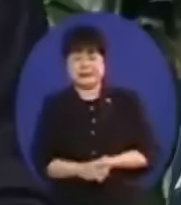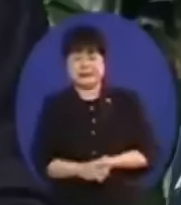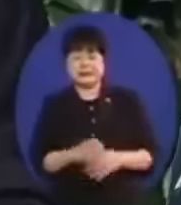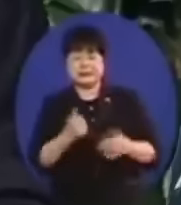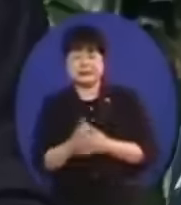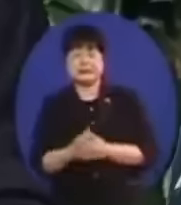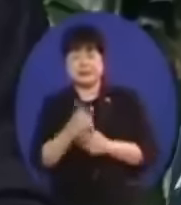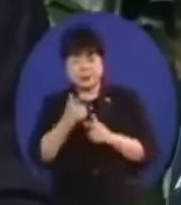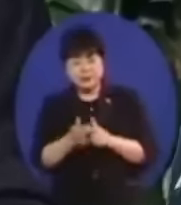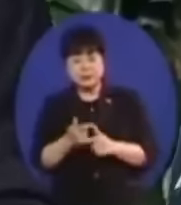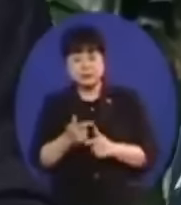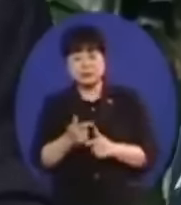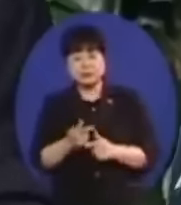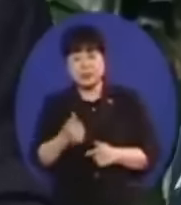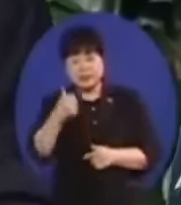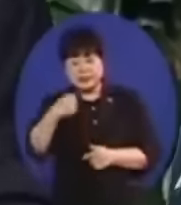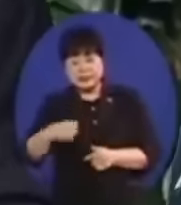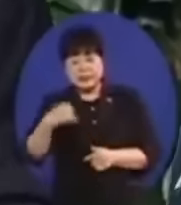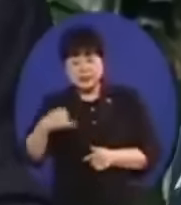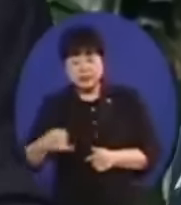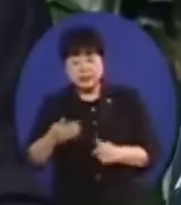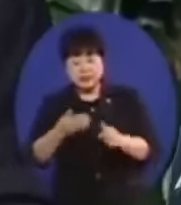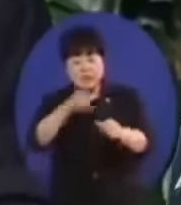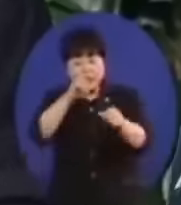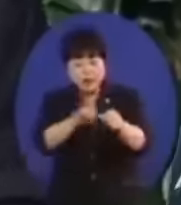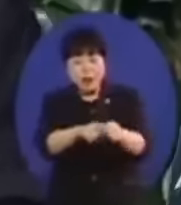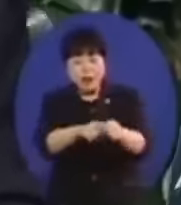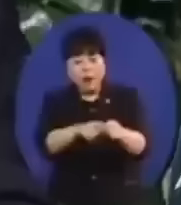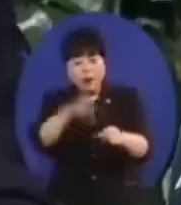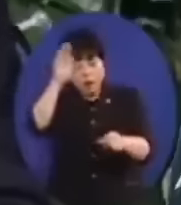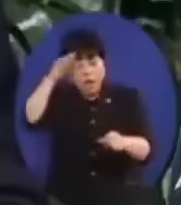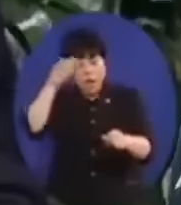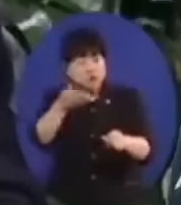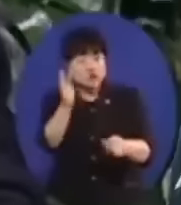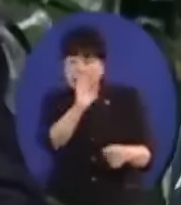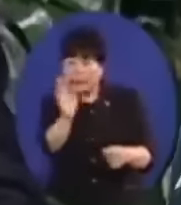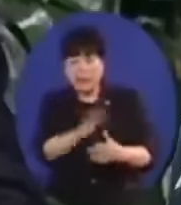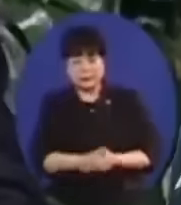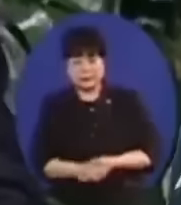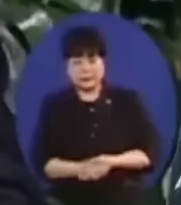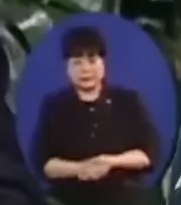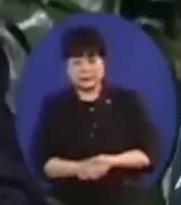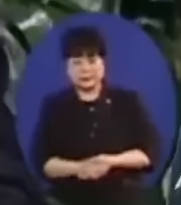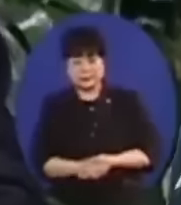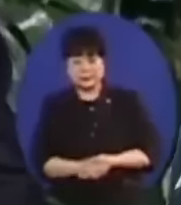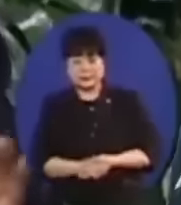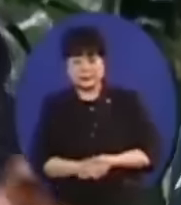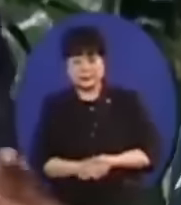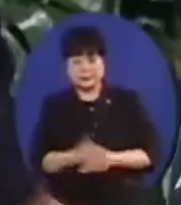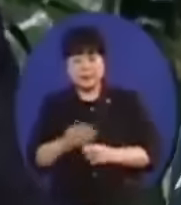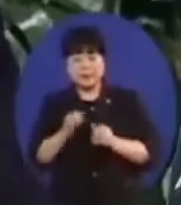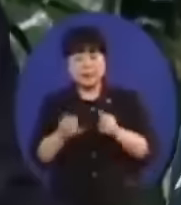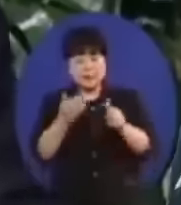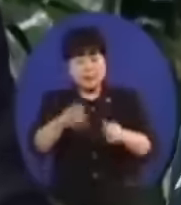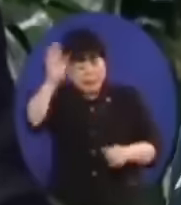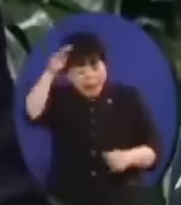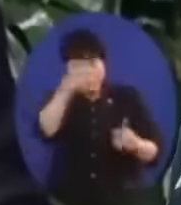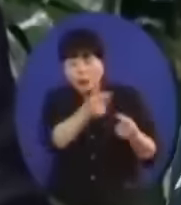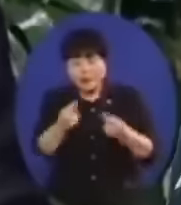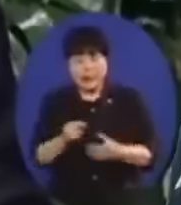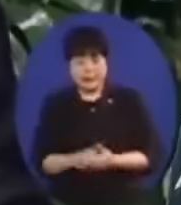그러니까 예수님께서 자식들에게 줄 떡을 취하여 개에게는 안 준다. 너 이방인은